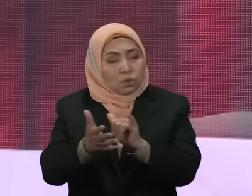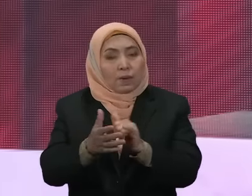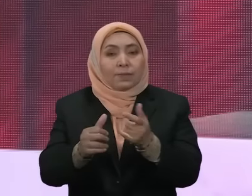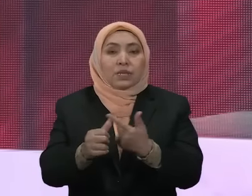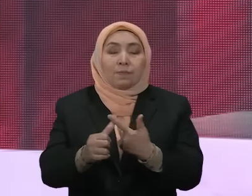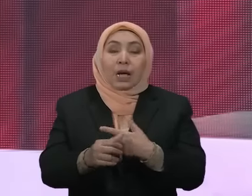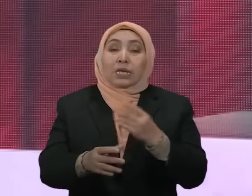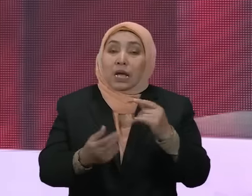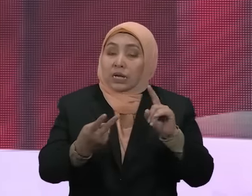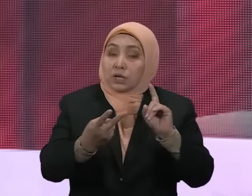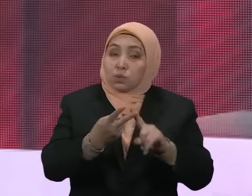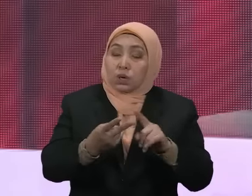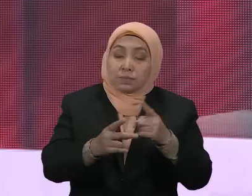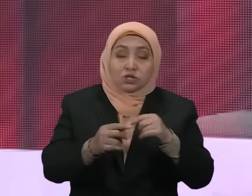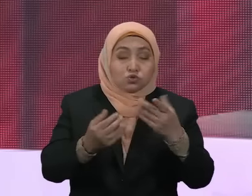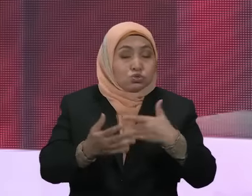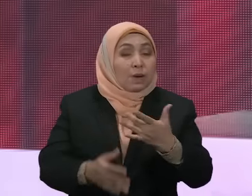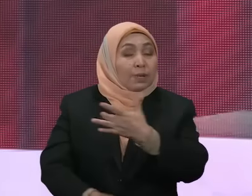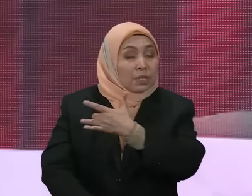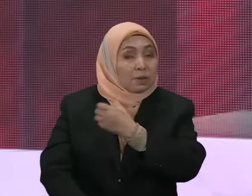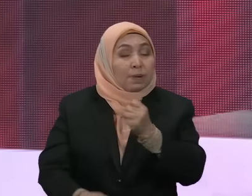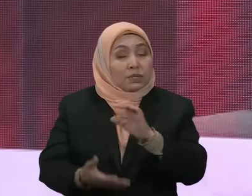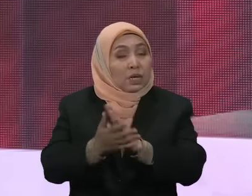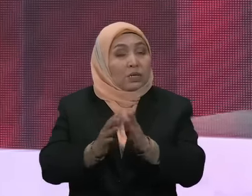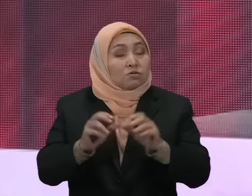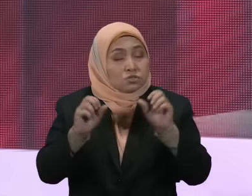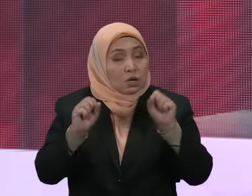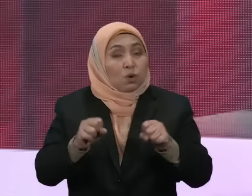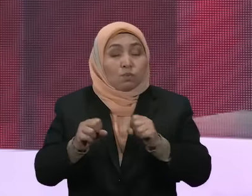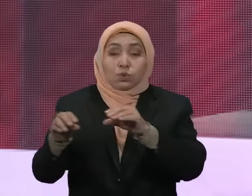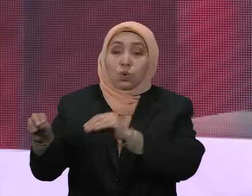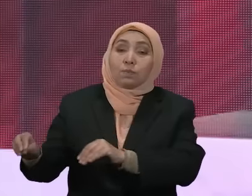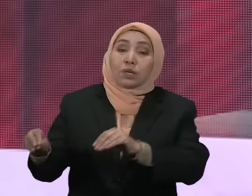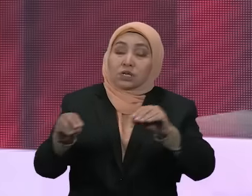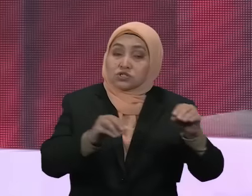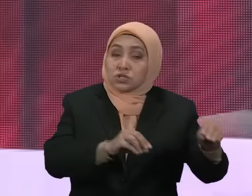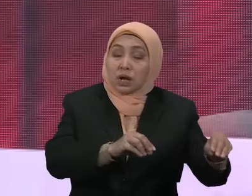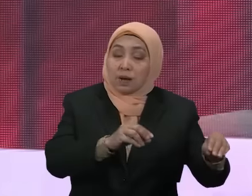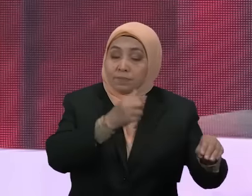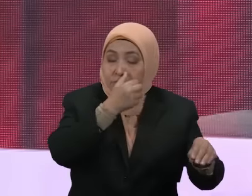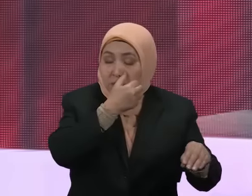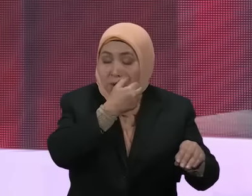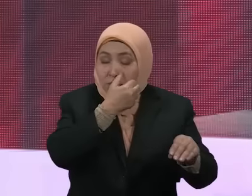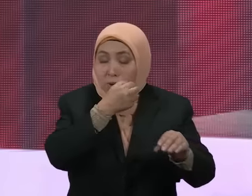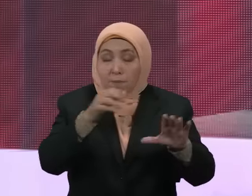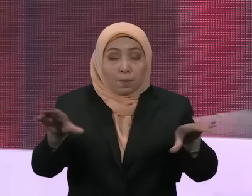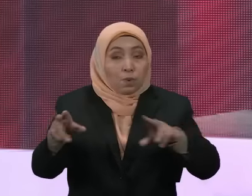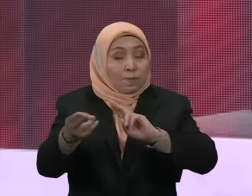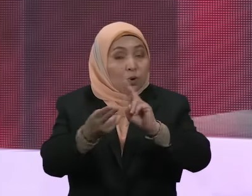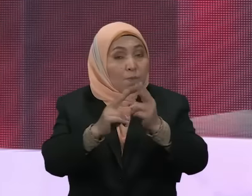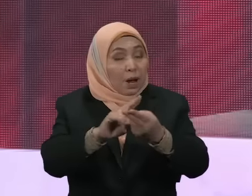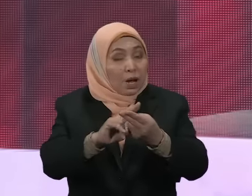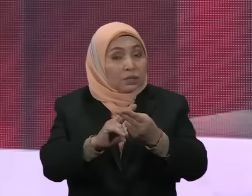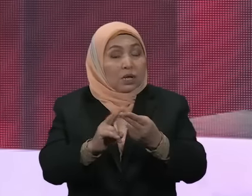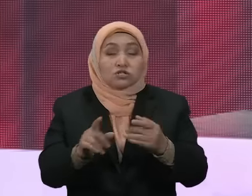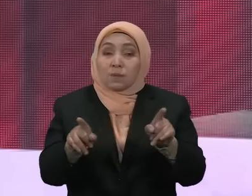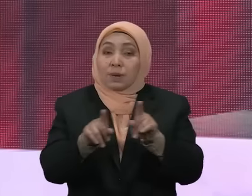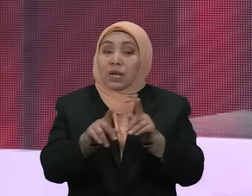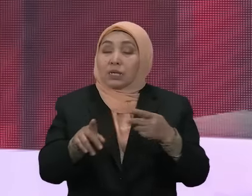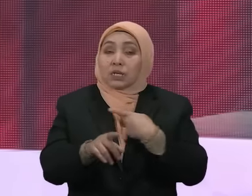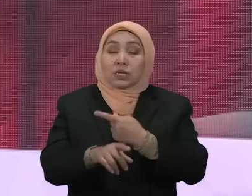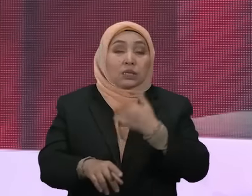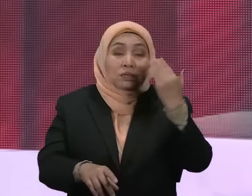kedua ialah bila dia sudah beriman, maka sanggup untuk berhijrah. Berhijrah untuk membuat perubahan. Dan seperti mana yang kita maklum,